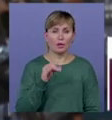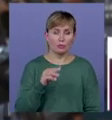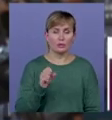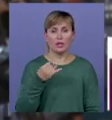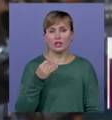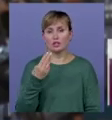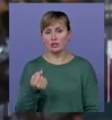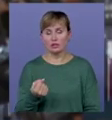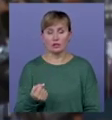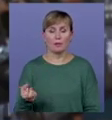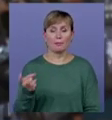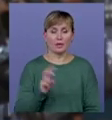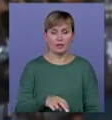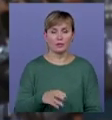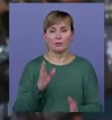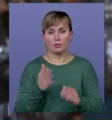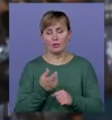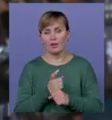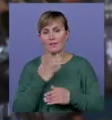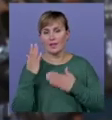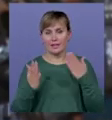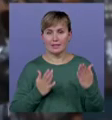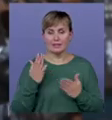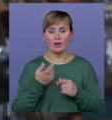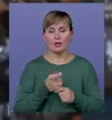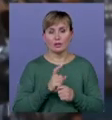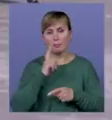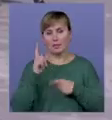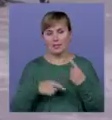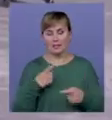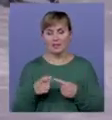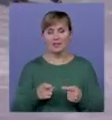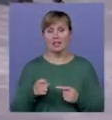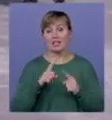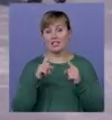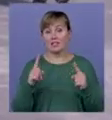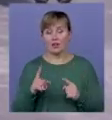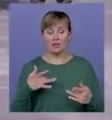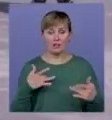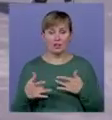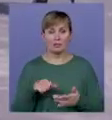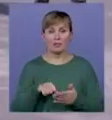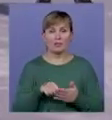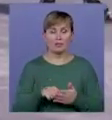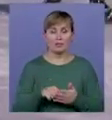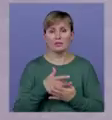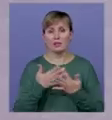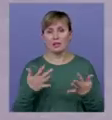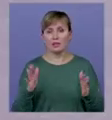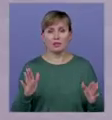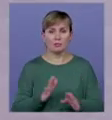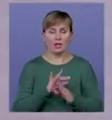Аиша. Приходите, будет очень весело, очень познавательно. Звезды эстрады представят неповторимые вокальные